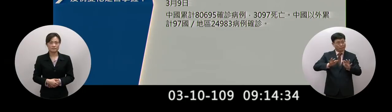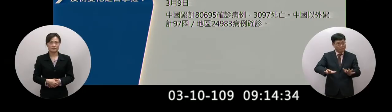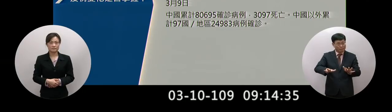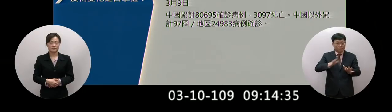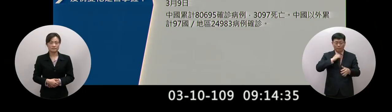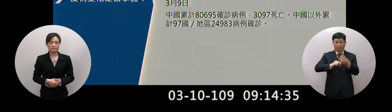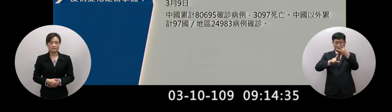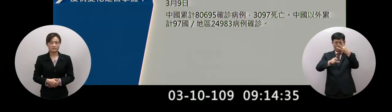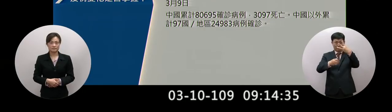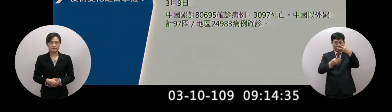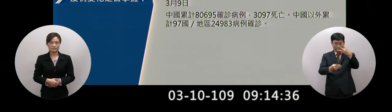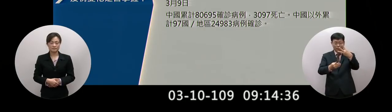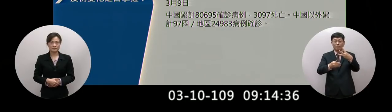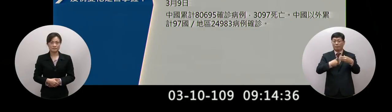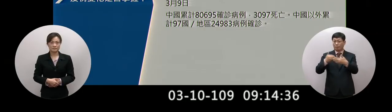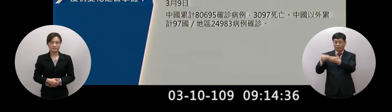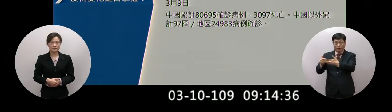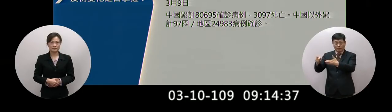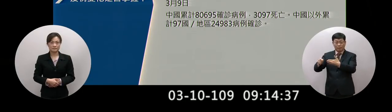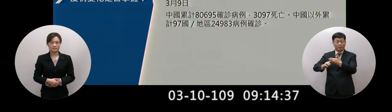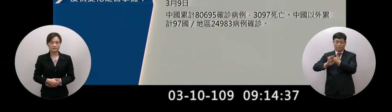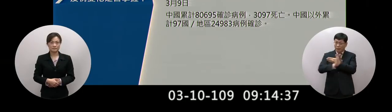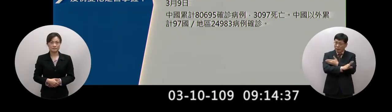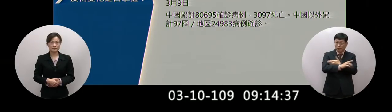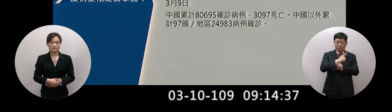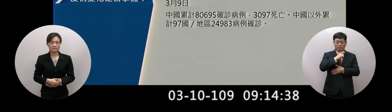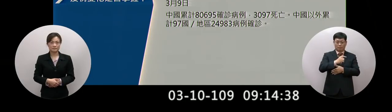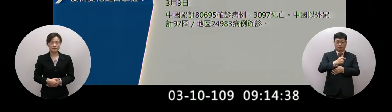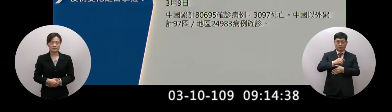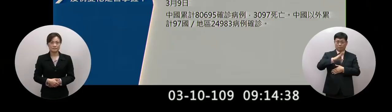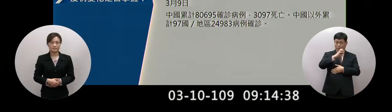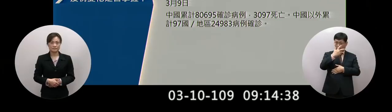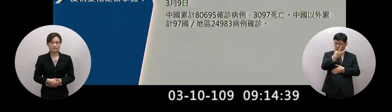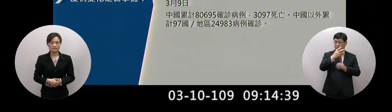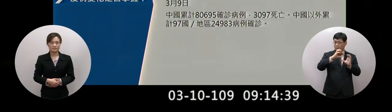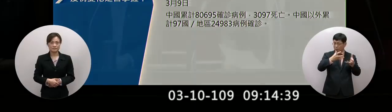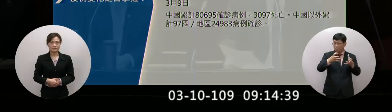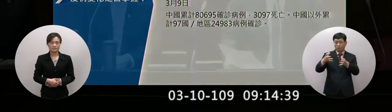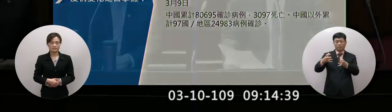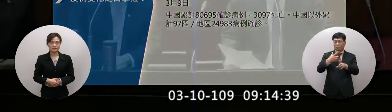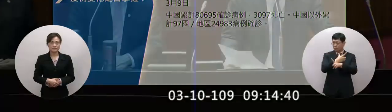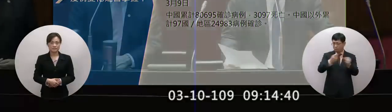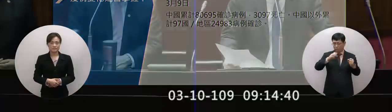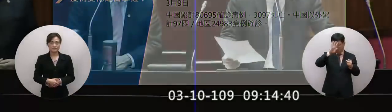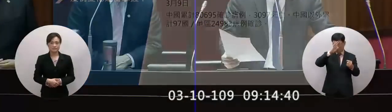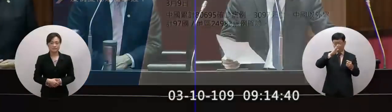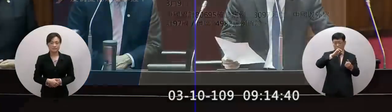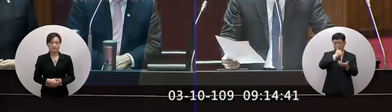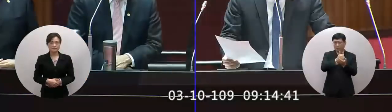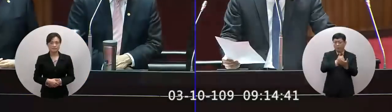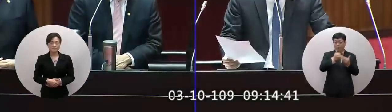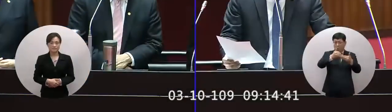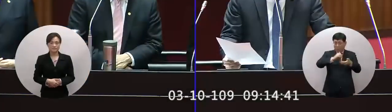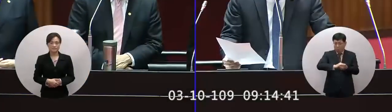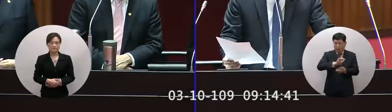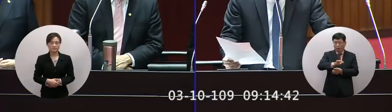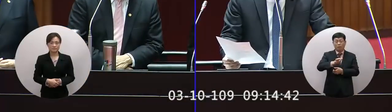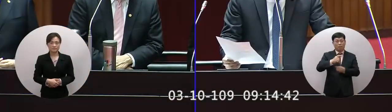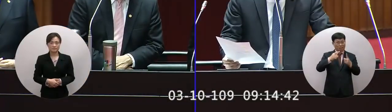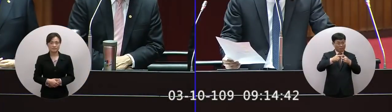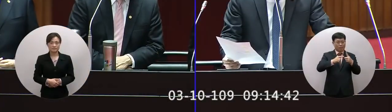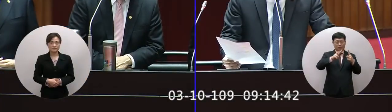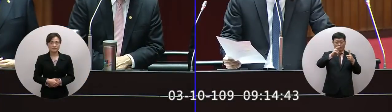天3月9号，中国大陆以外有97个国家有确诊案例，确诊案例